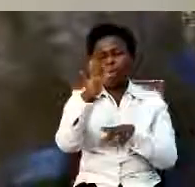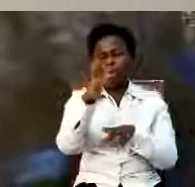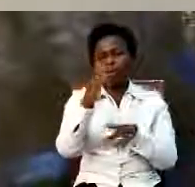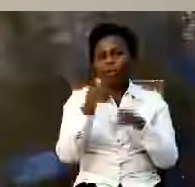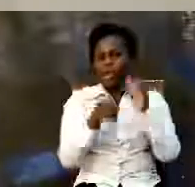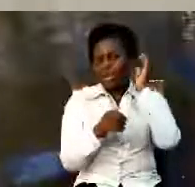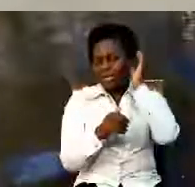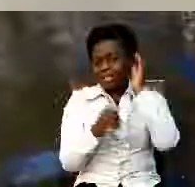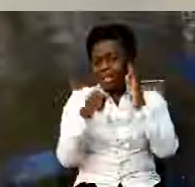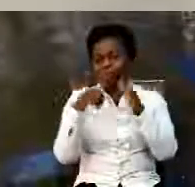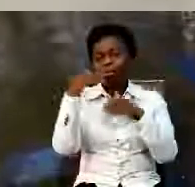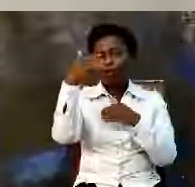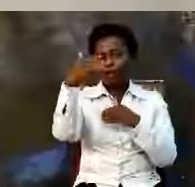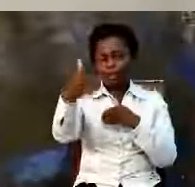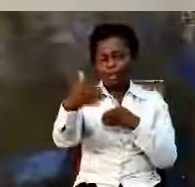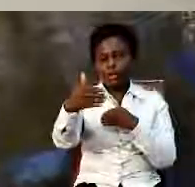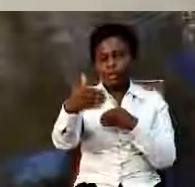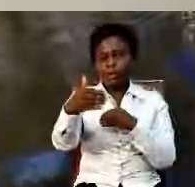nje,